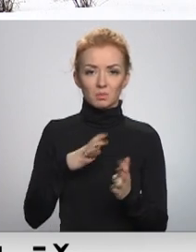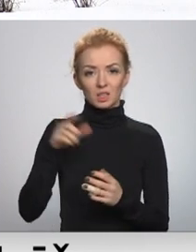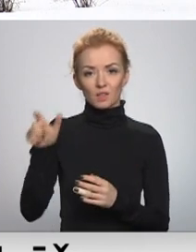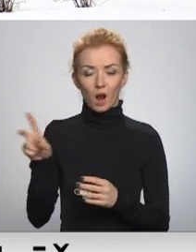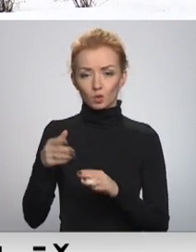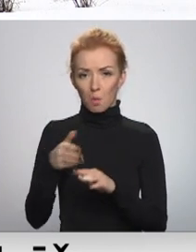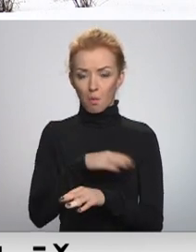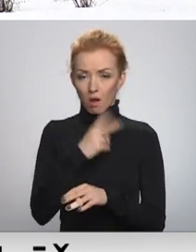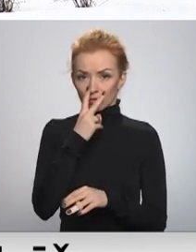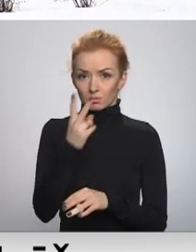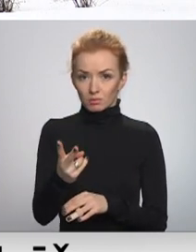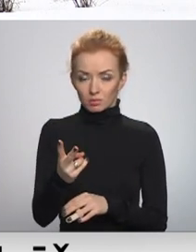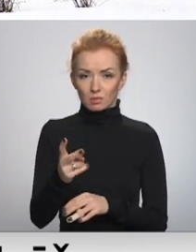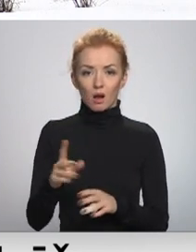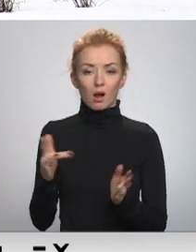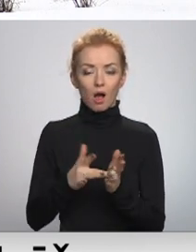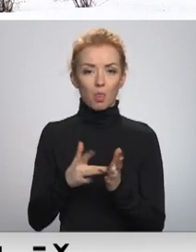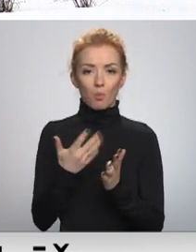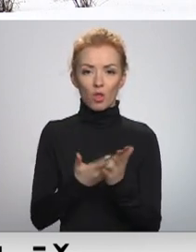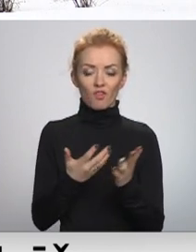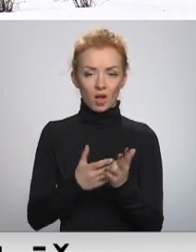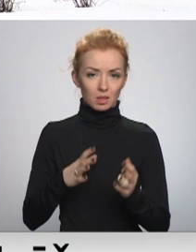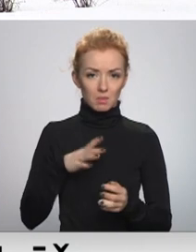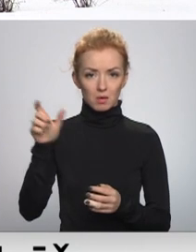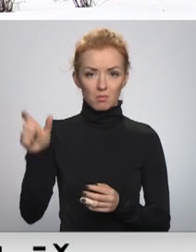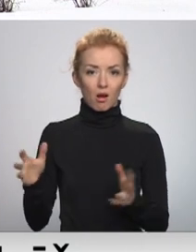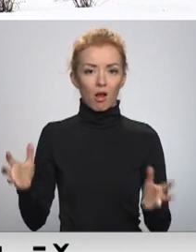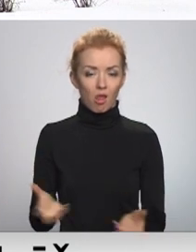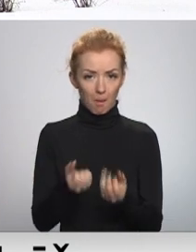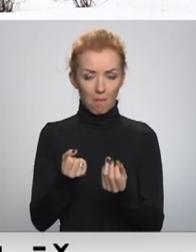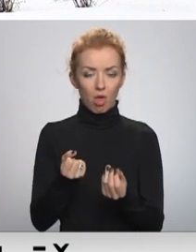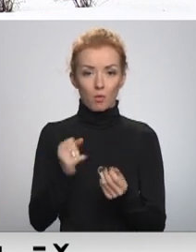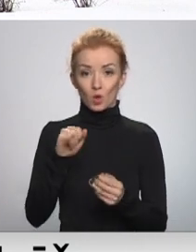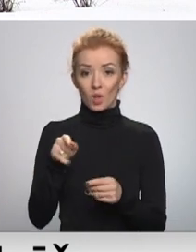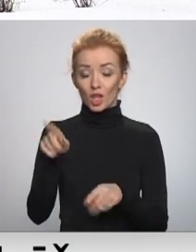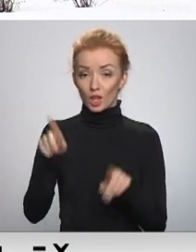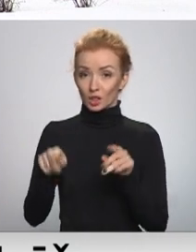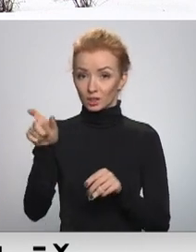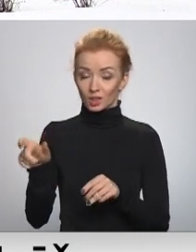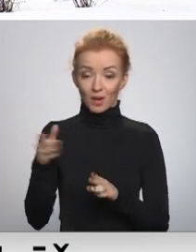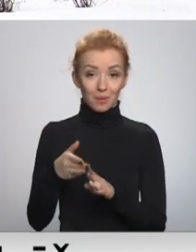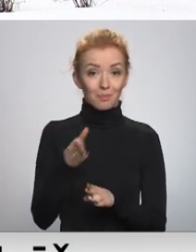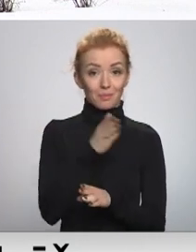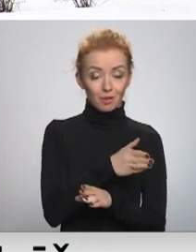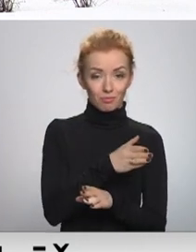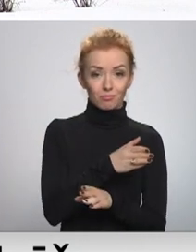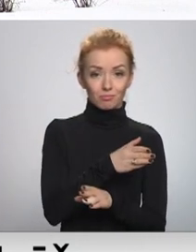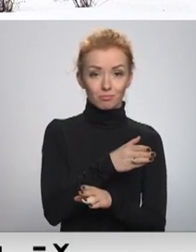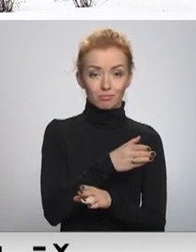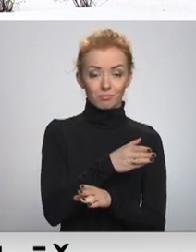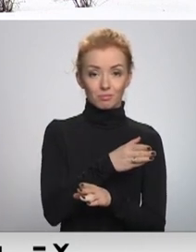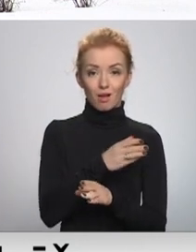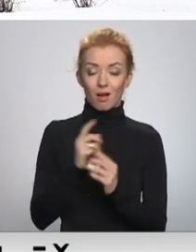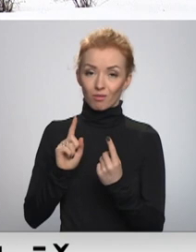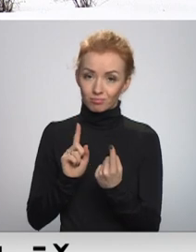motivācija glābējiem, kas viņiem bija galvā. Jo tie bija cilvēki, kas varbūt dažus mēnešus pirms tam staigāja pa vienām